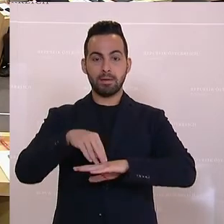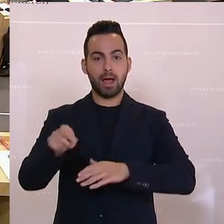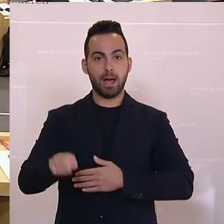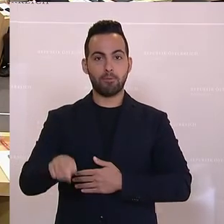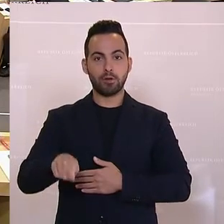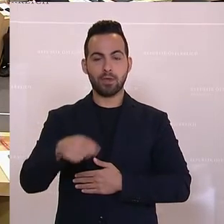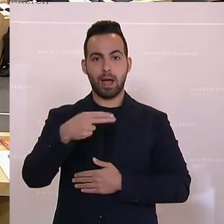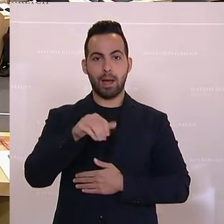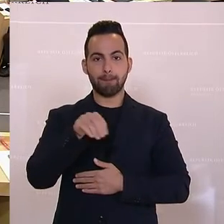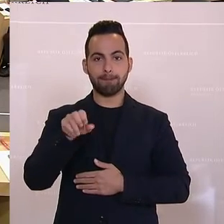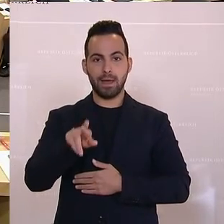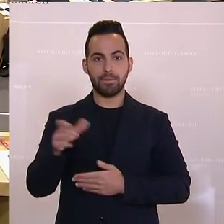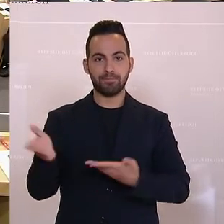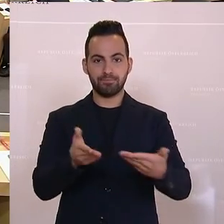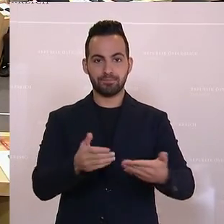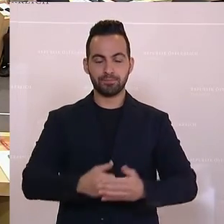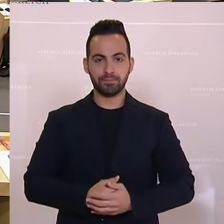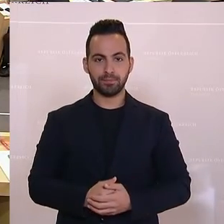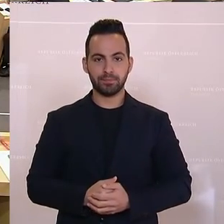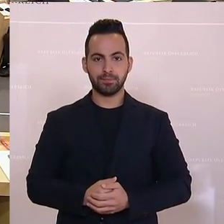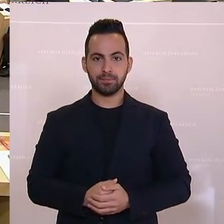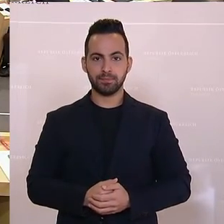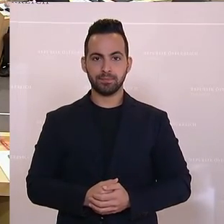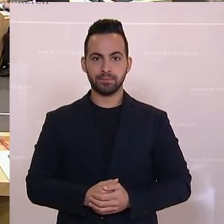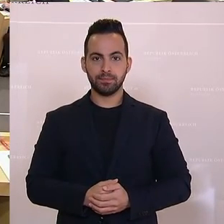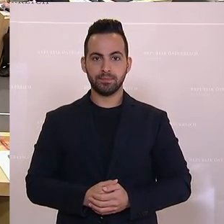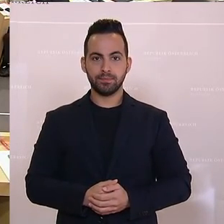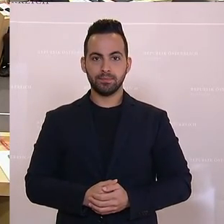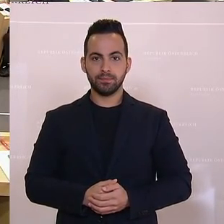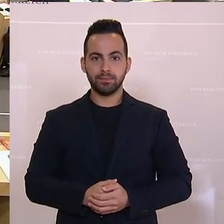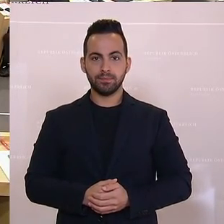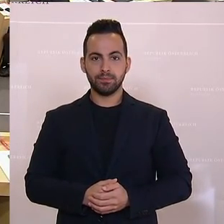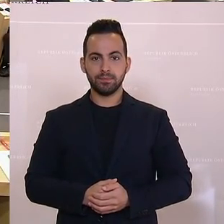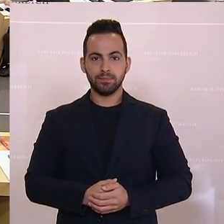Regierung wird die Verantwortung übernehmen müssen für die Massenarbeitslosigkeit infolge der Sanktionspolitik.